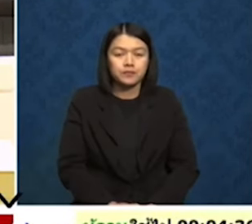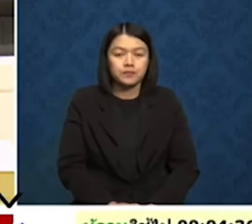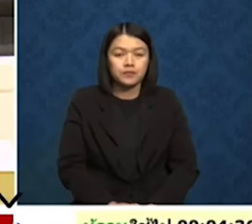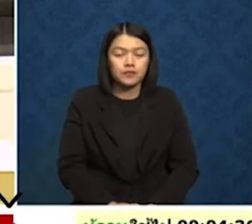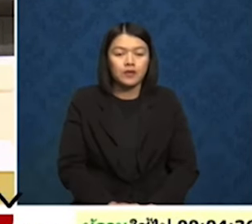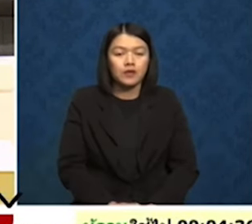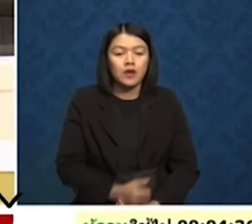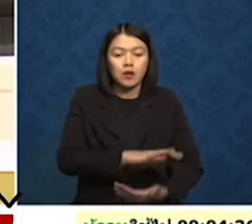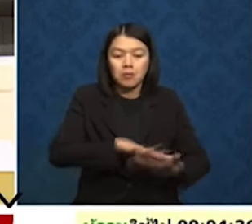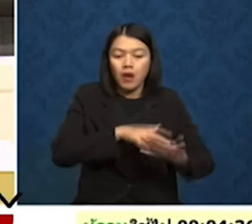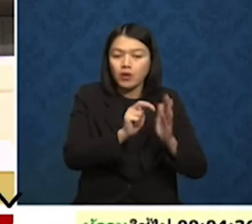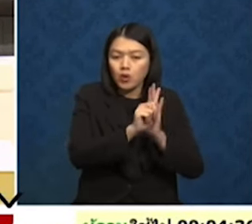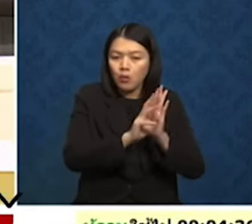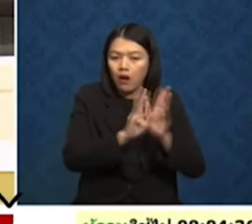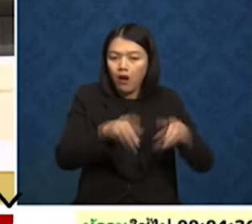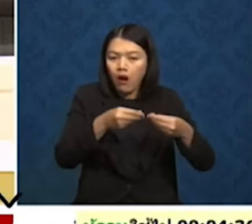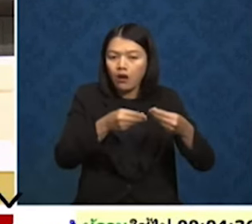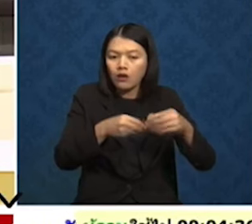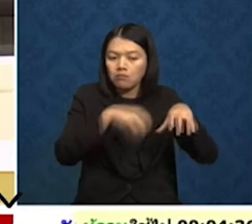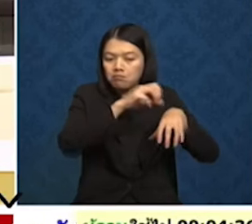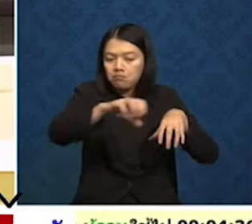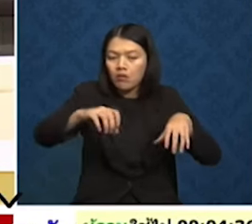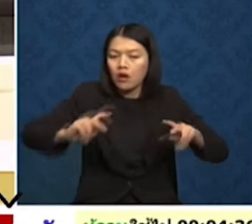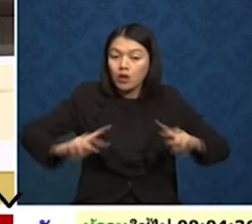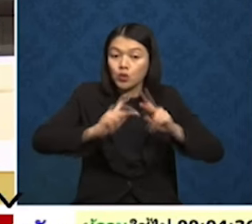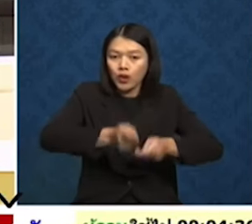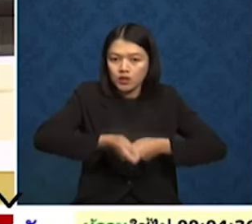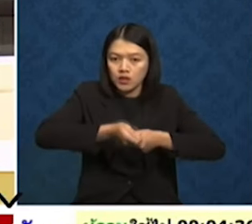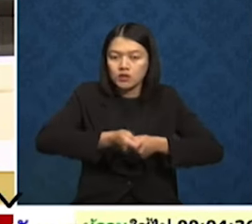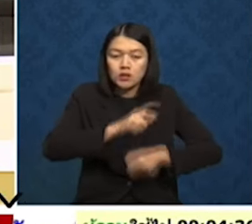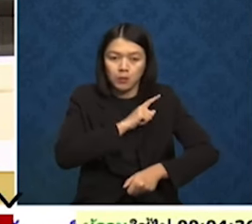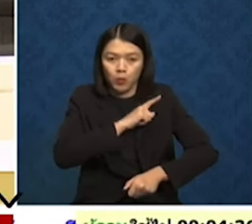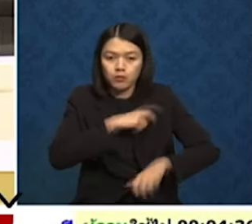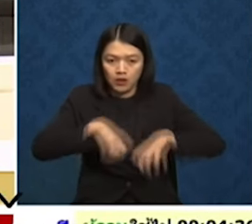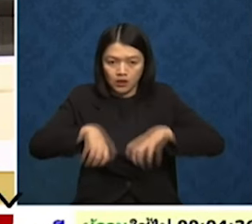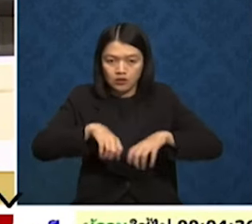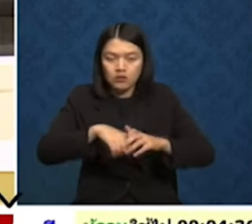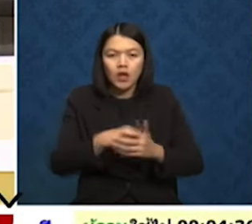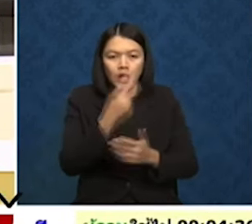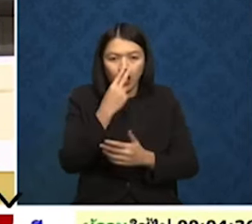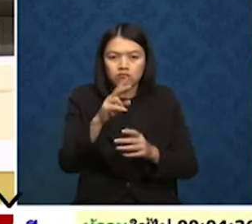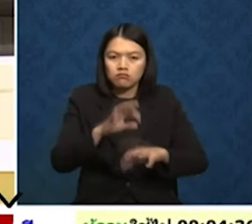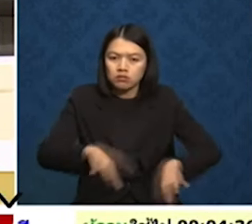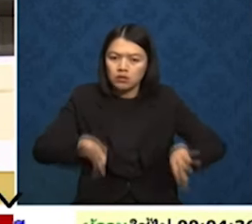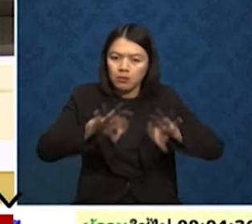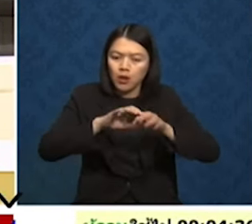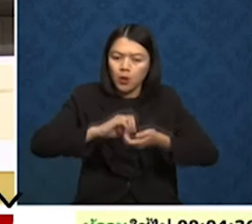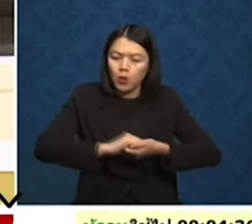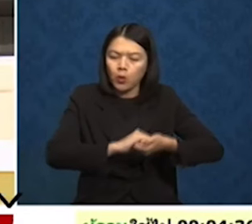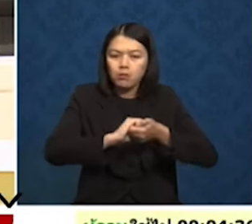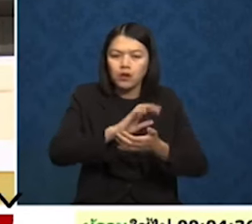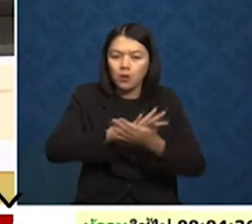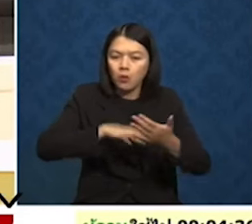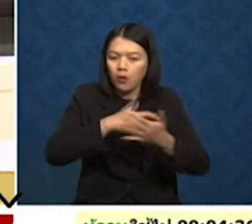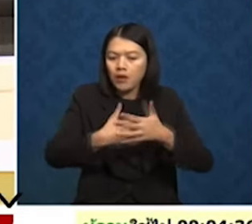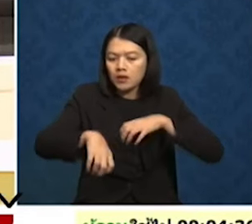มอบนาย valu ideeให้ทกกรมกองทกหนวยงานnejกศวเตอรได้เลเหความสำคญแล้ร่มกันวางแผน